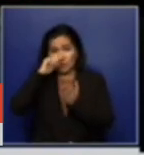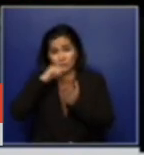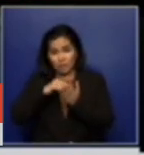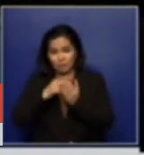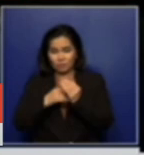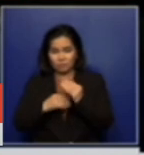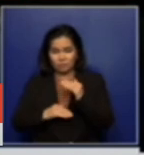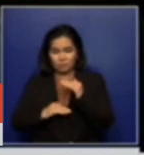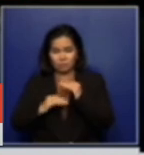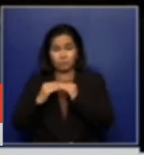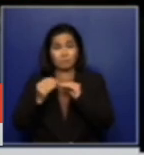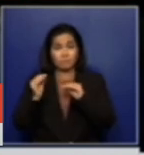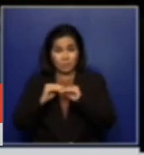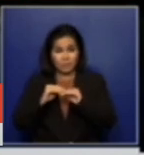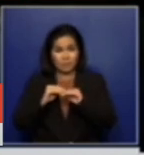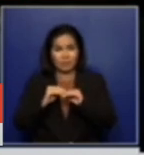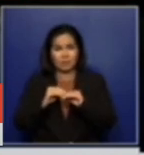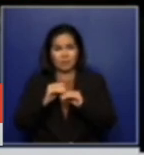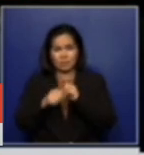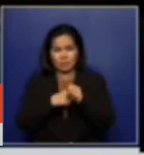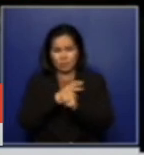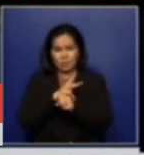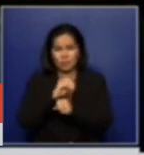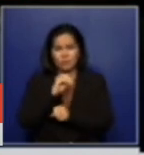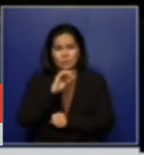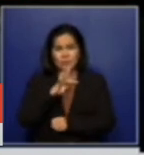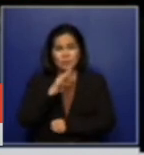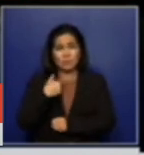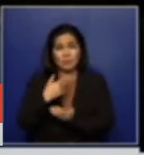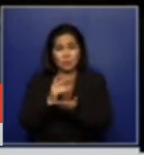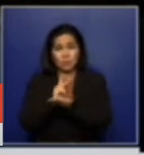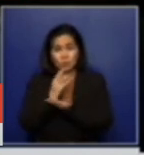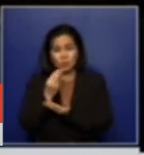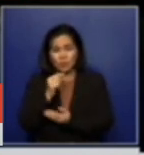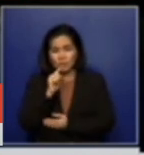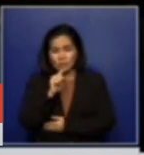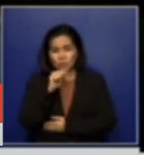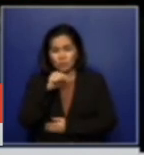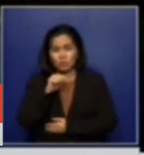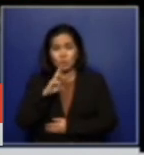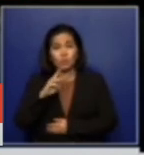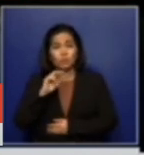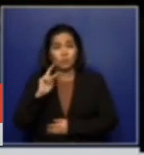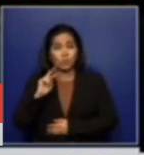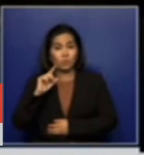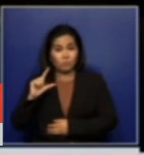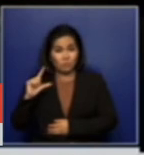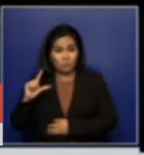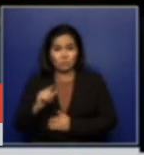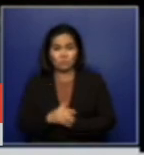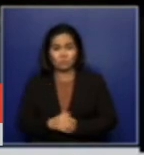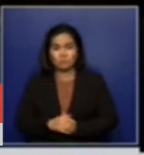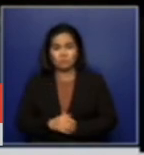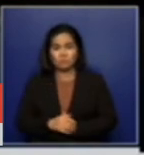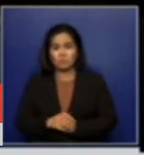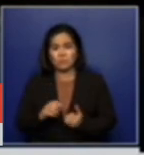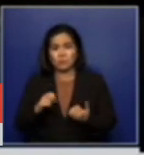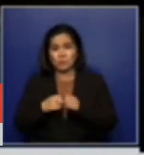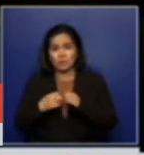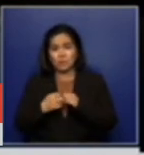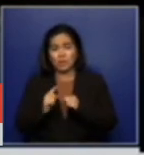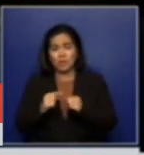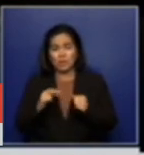64เนี่ย 1.623 ล้านล้านนะครับเงินกู้มีปัญหากับการล้มละลายการกล